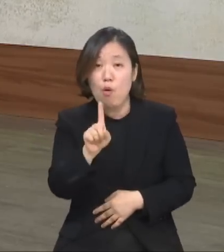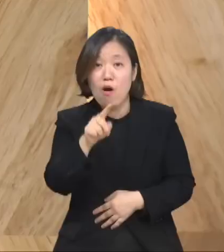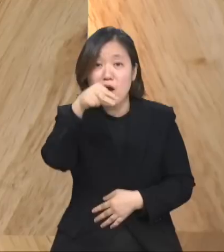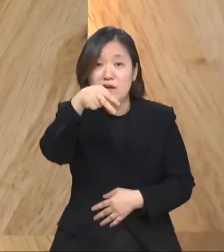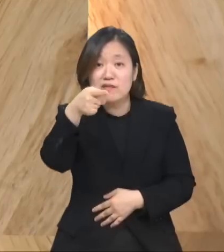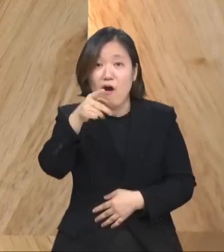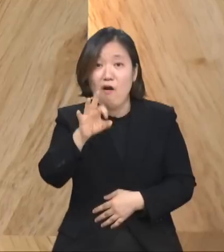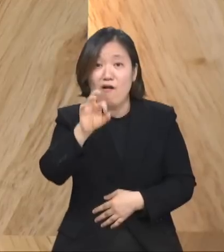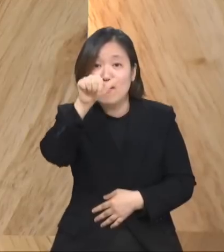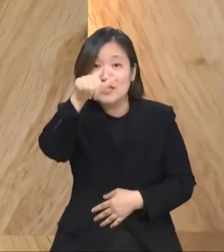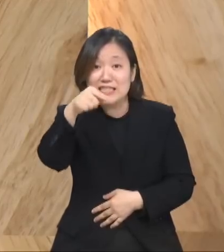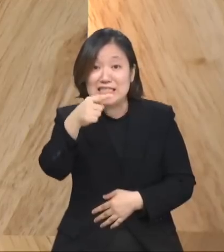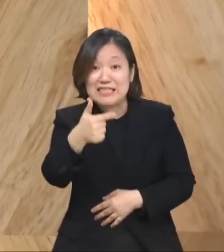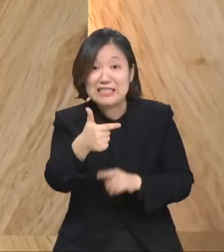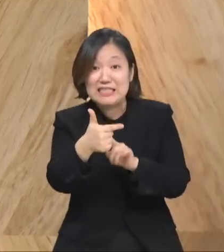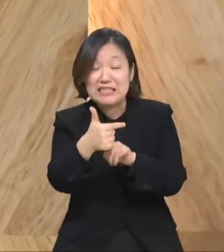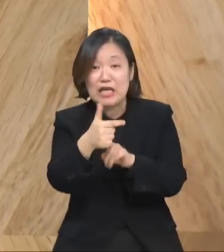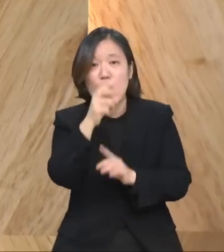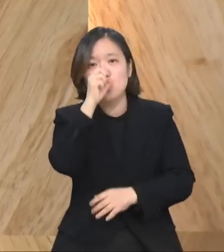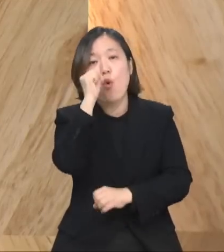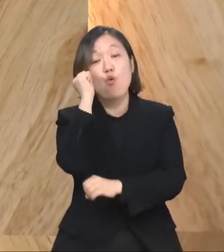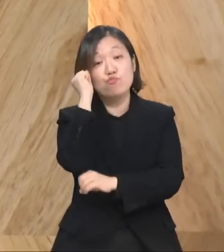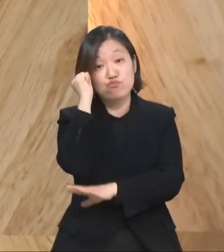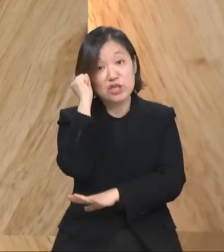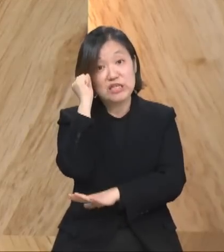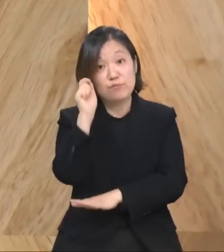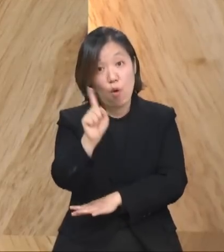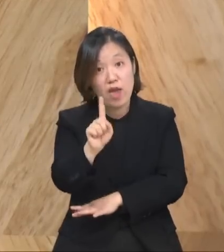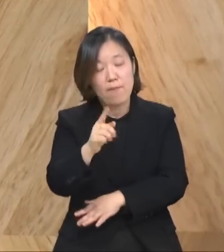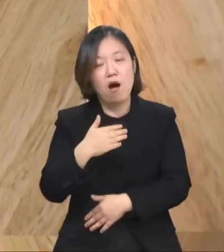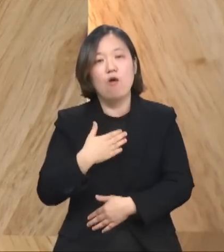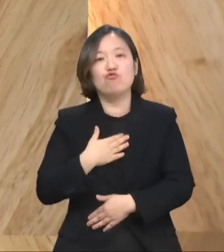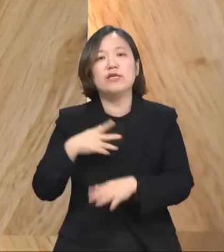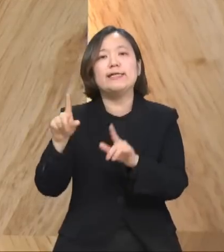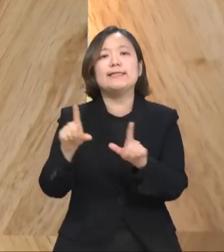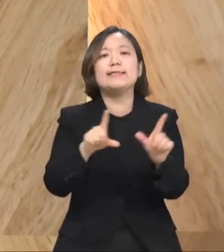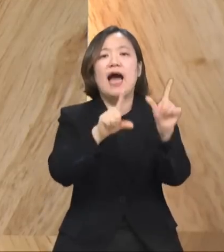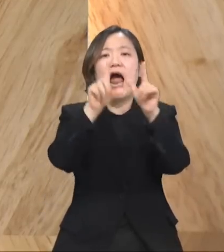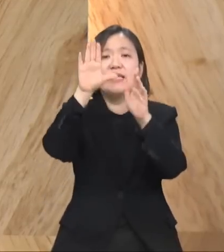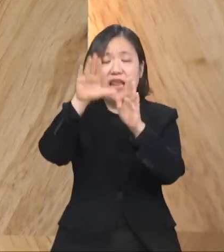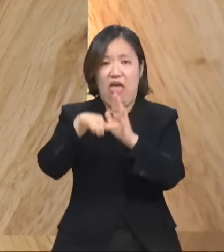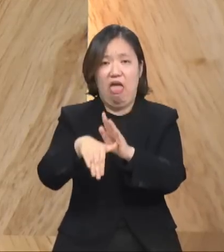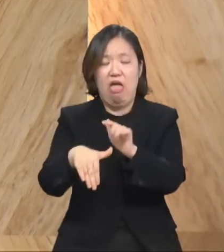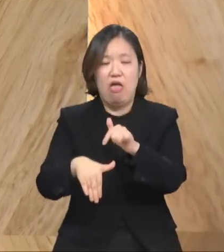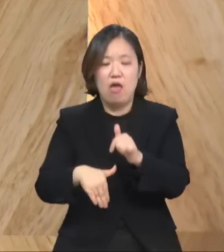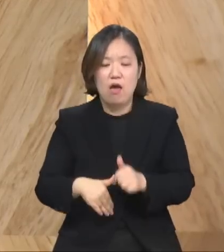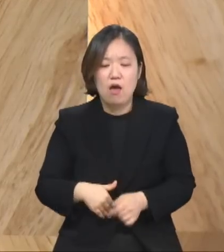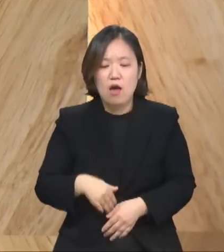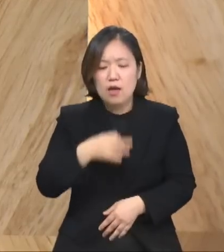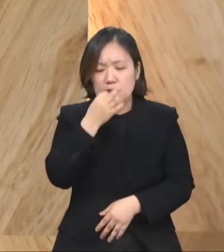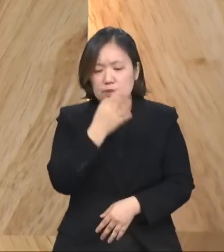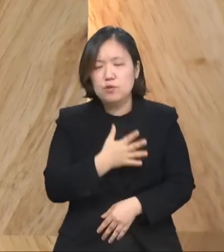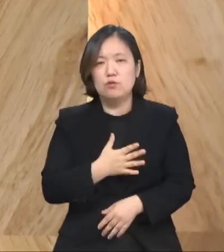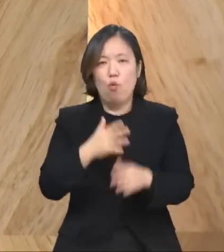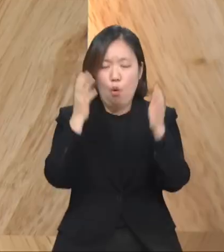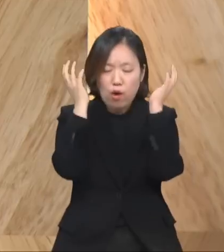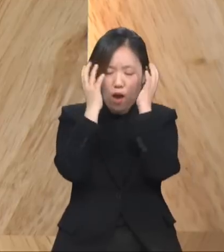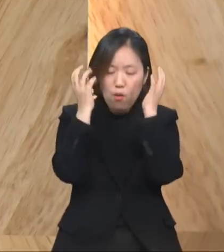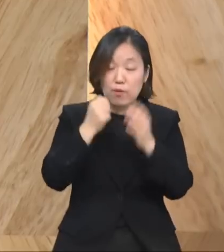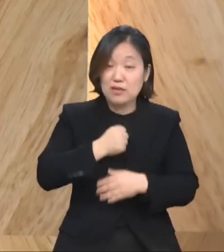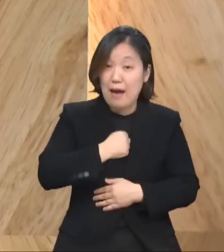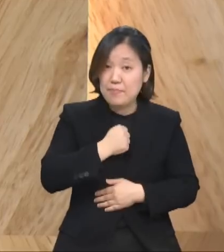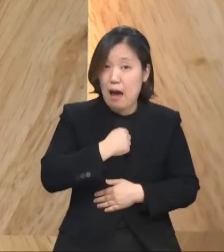우리가 인생을 살아가면서 힘들거나 괴롭거나 답답한 일을 만나게 되었을 때